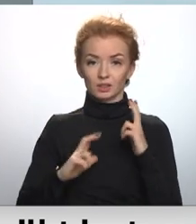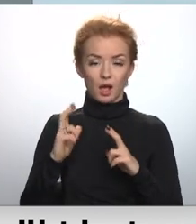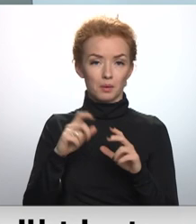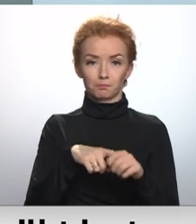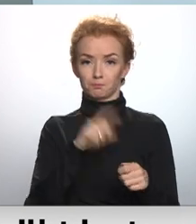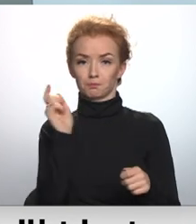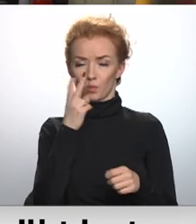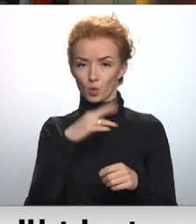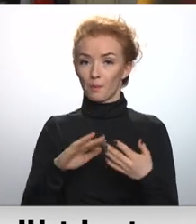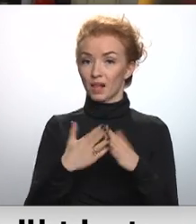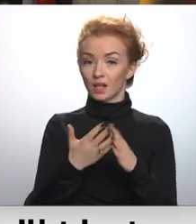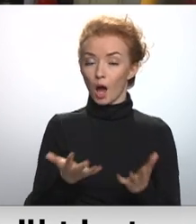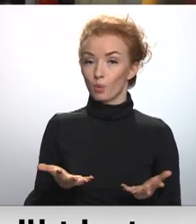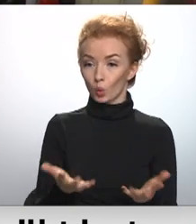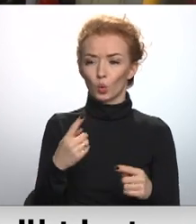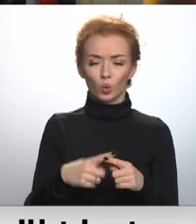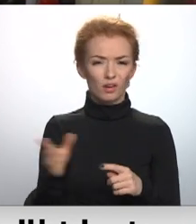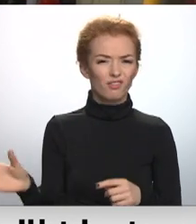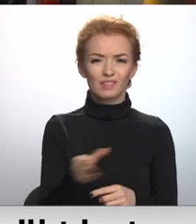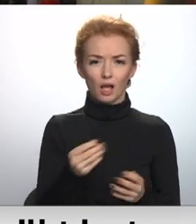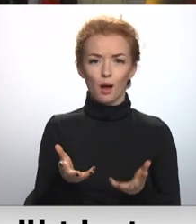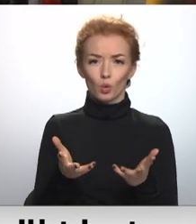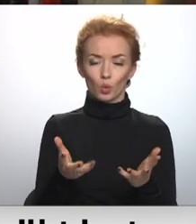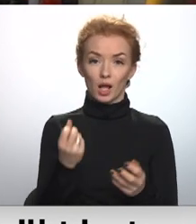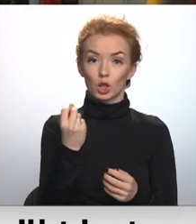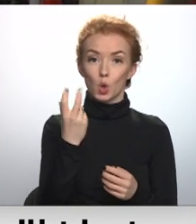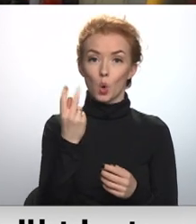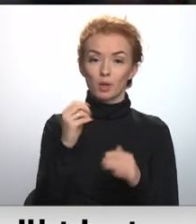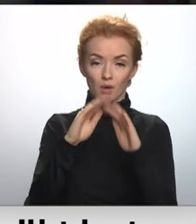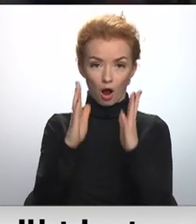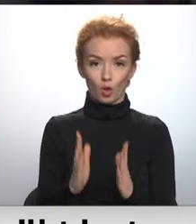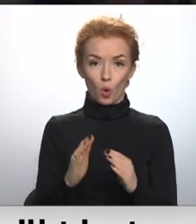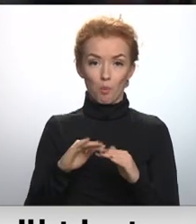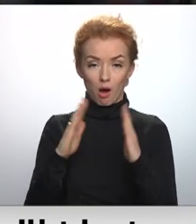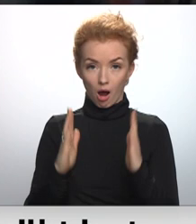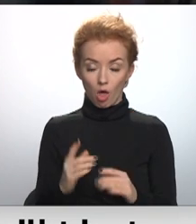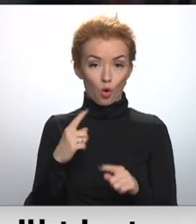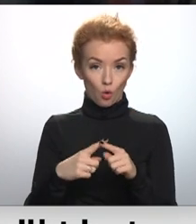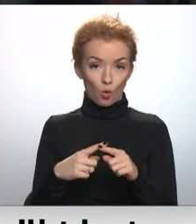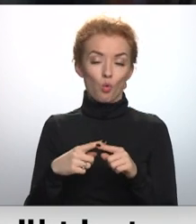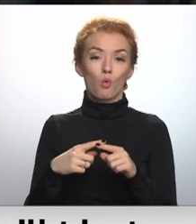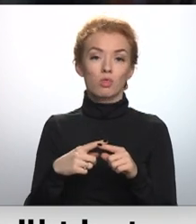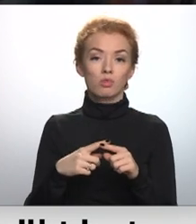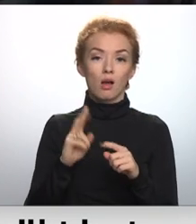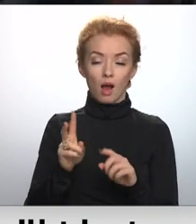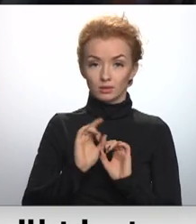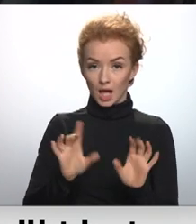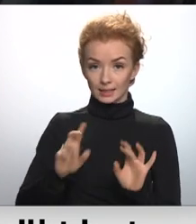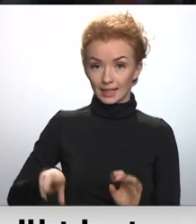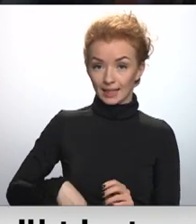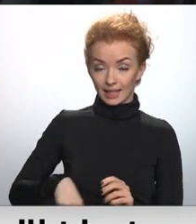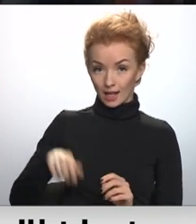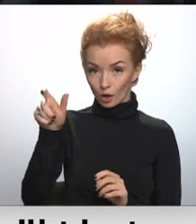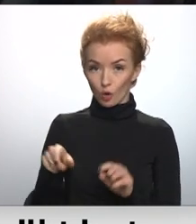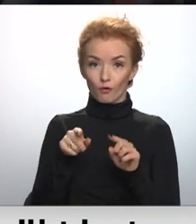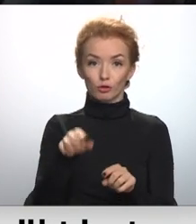no pilsētas apkuras, un tagad tās visas apkurina 12 katlumājas, kā skaidro Latvijas lauksaimniecības universitātes direktors. Toreiz tas